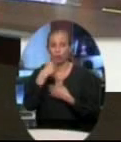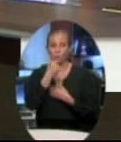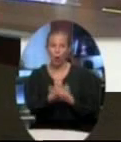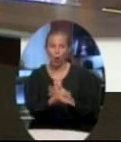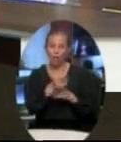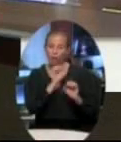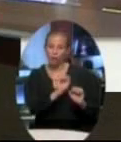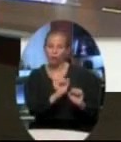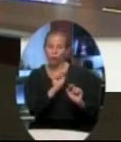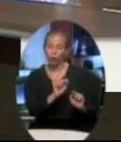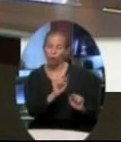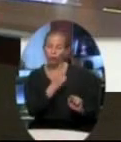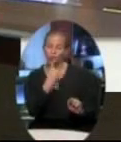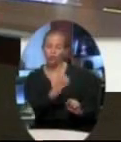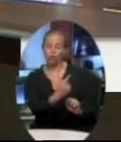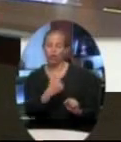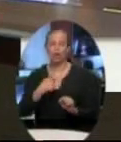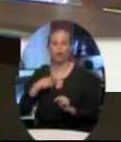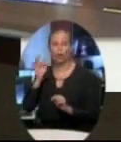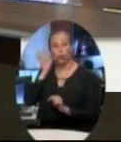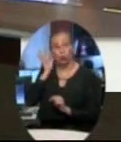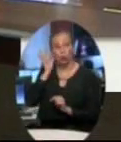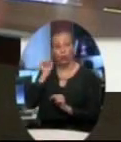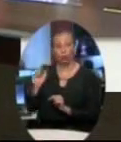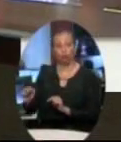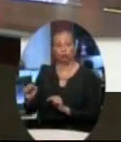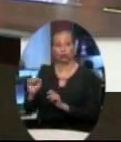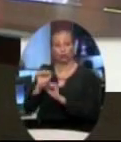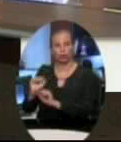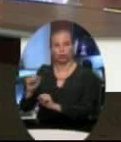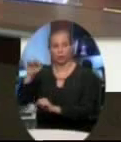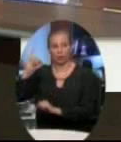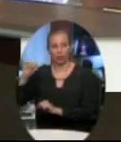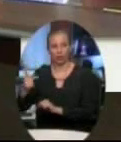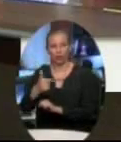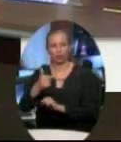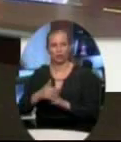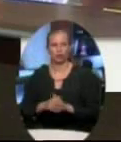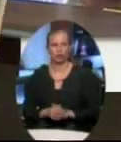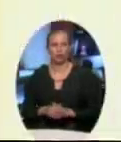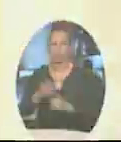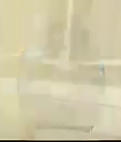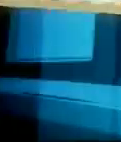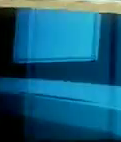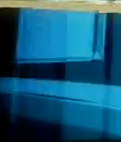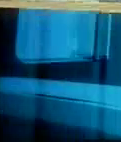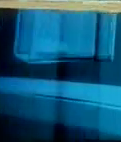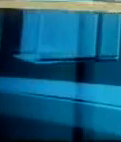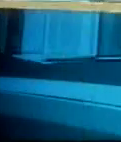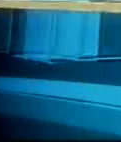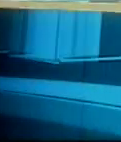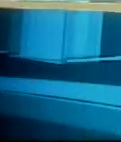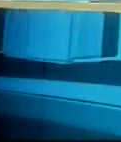במי שאתם רוצים, אבל אנחנו תומכות ביעל גרמן, וככה היא השיגה את הרוב להיבחר.